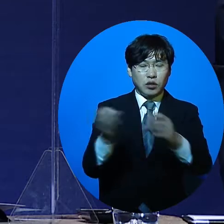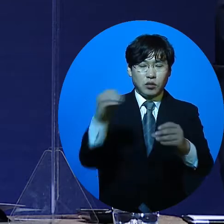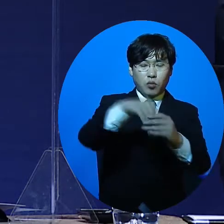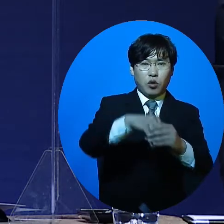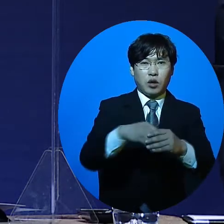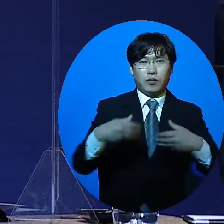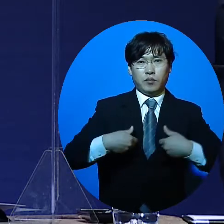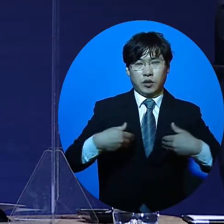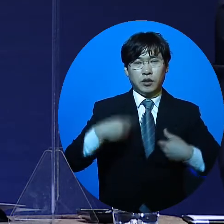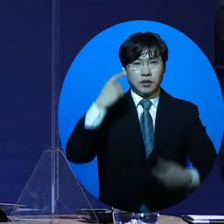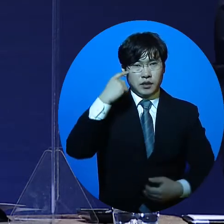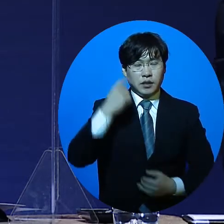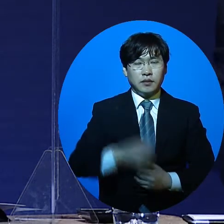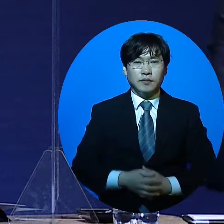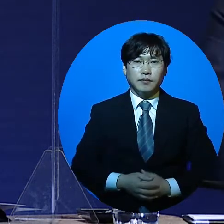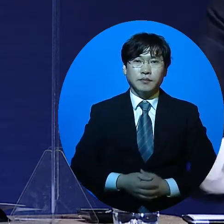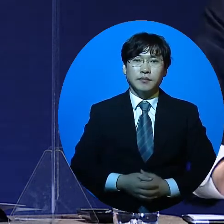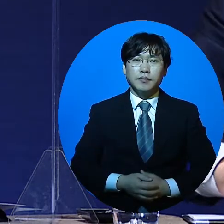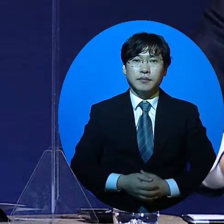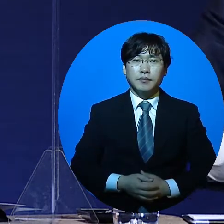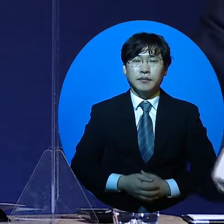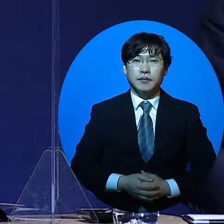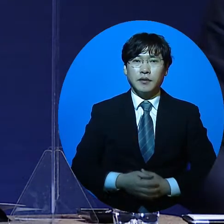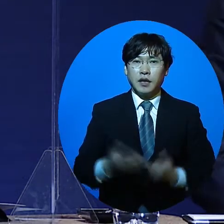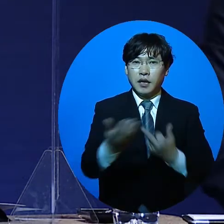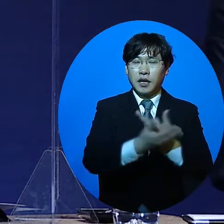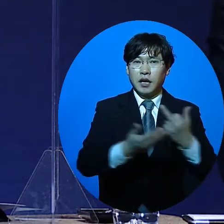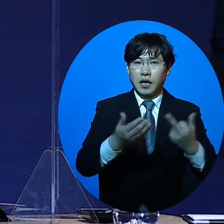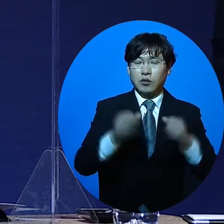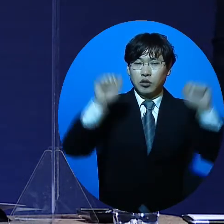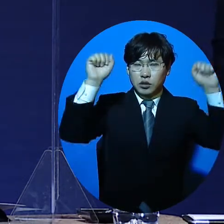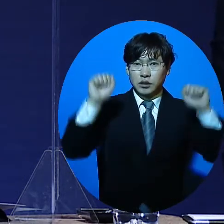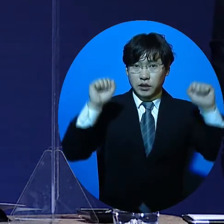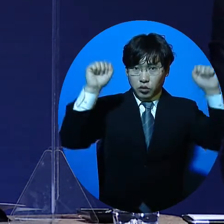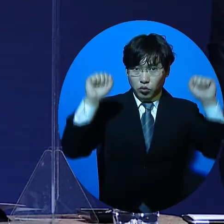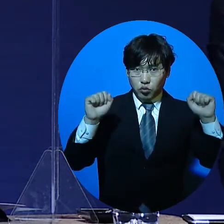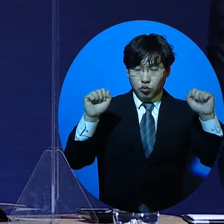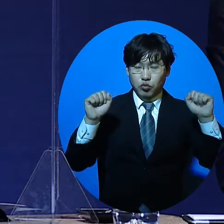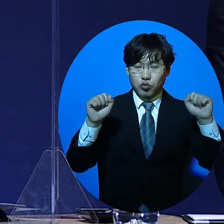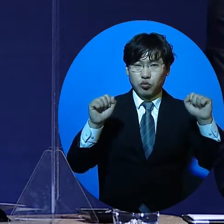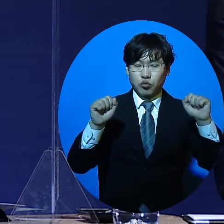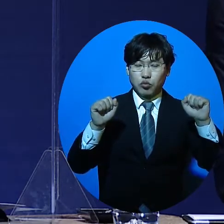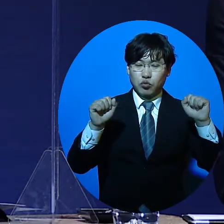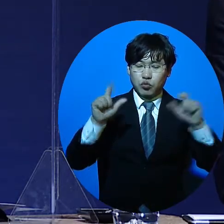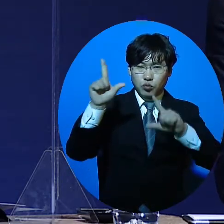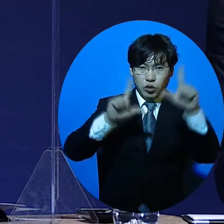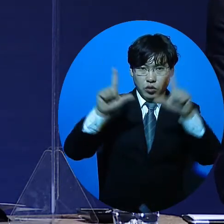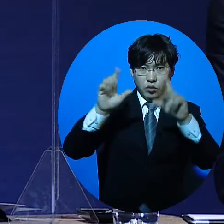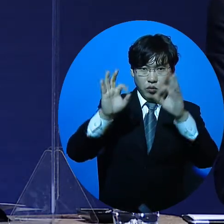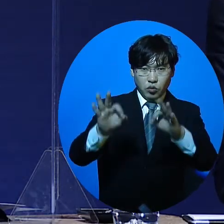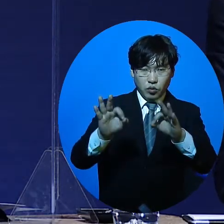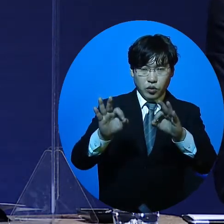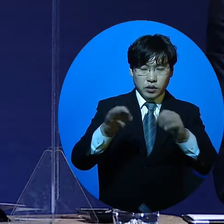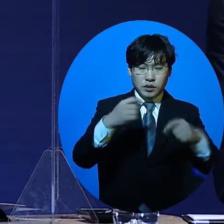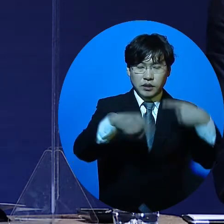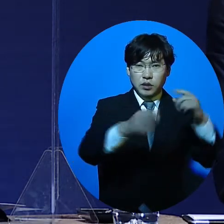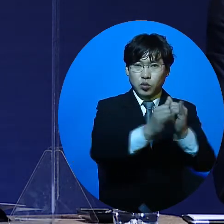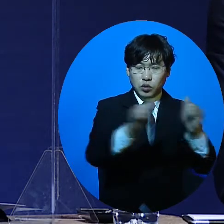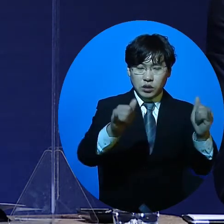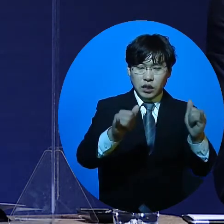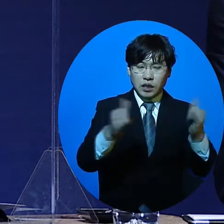이에 따라서 현재 그 강원도 장애인 체육의 어떤 부분을 보게 되면 지도자의 열악한